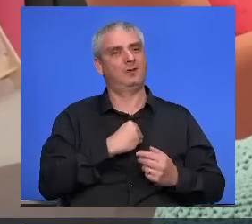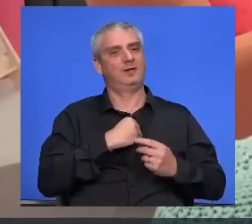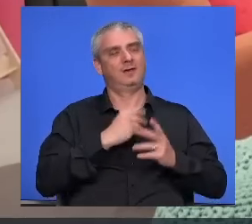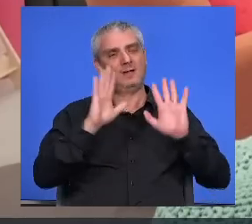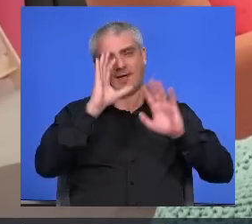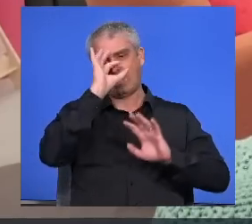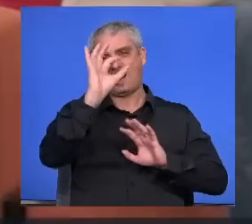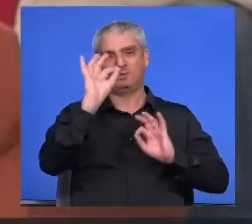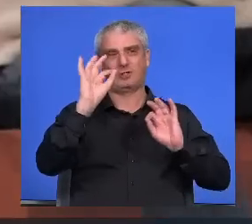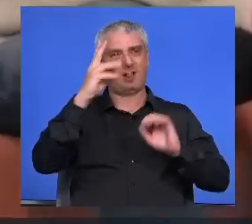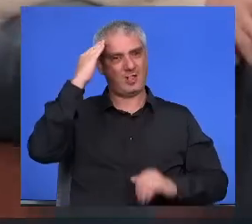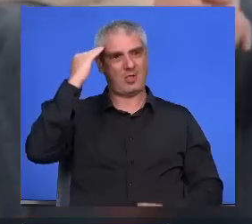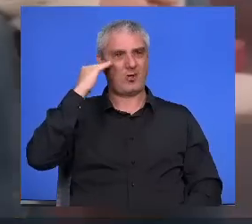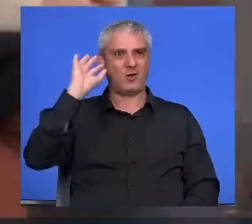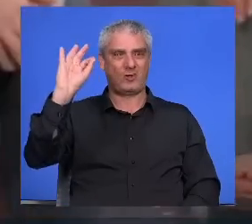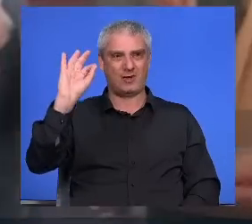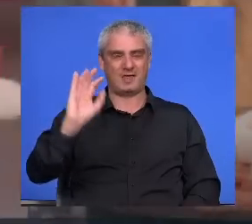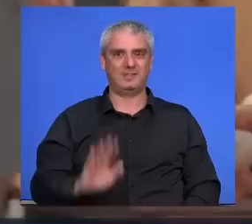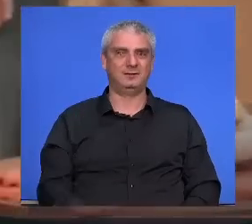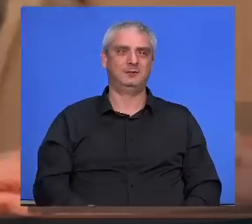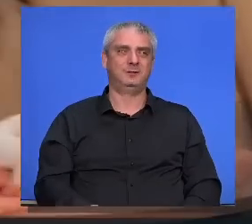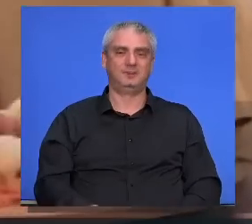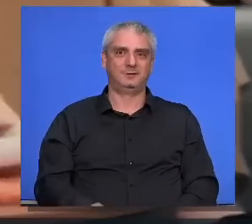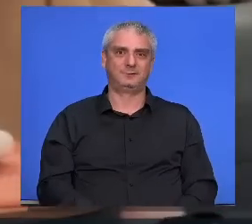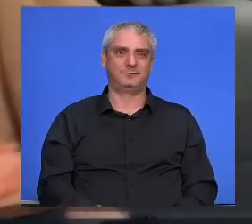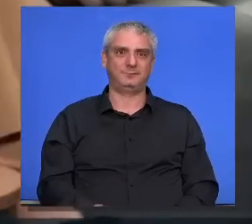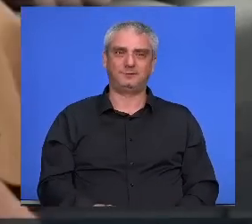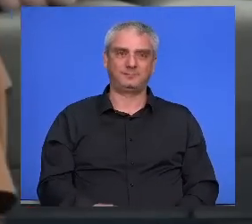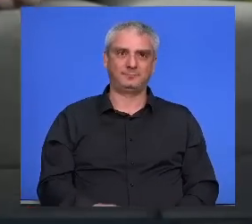ריאליטי קוריאני טוב.